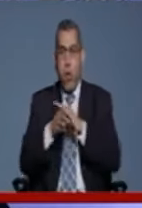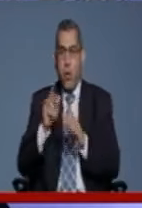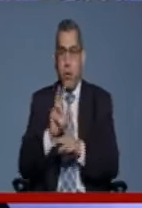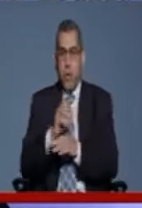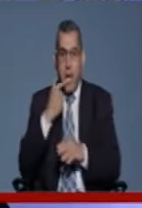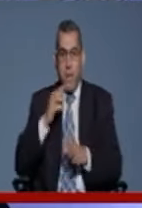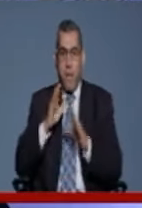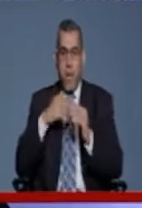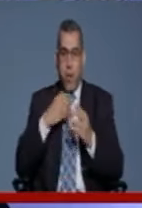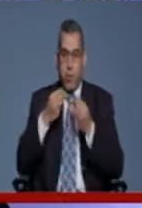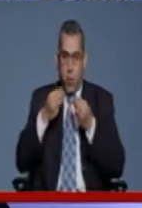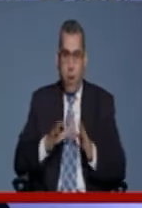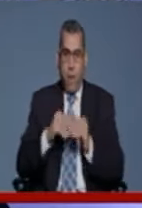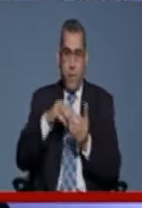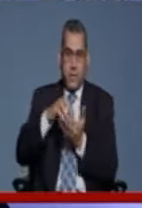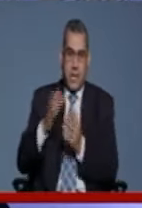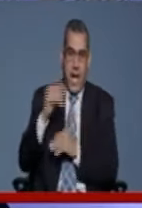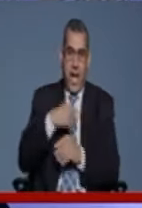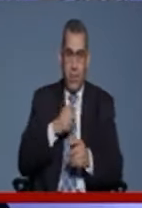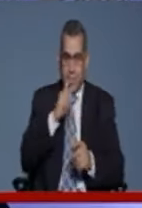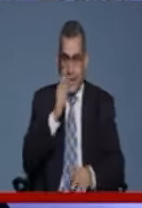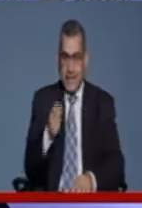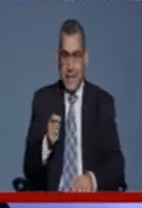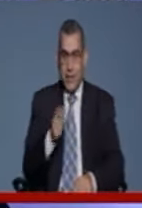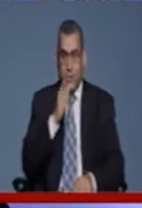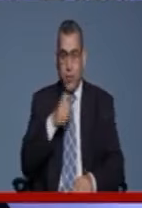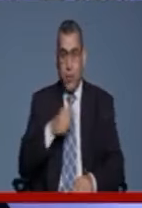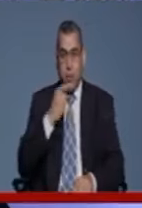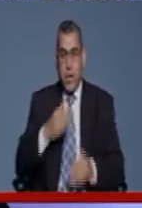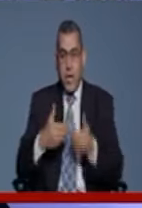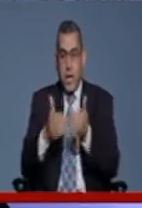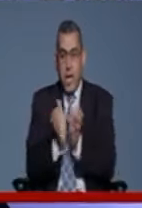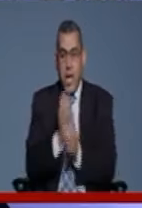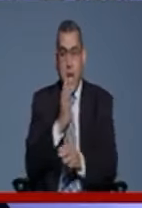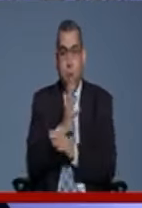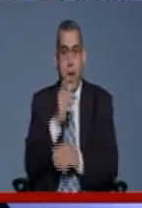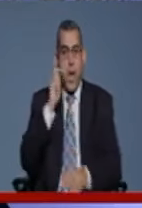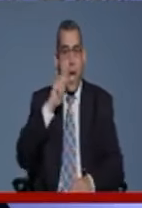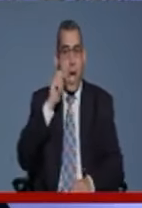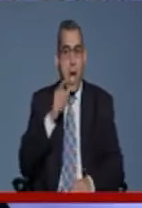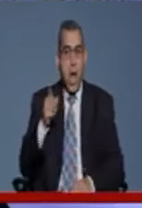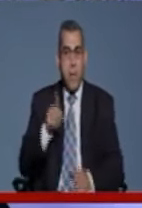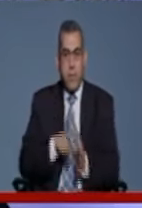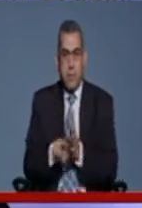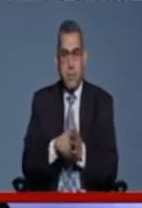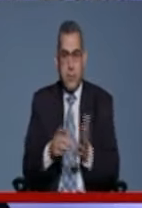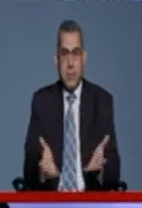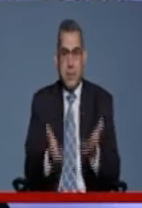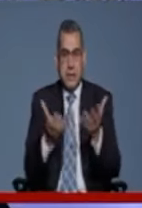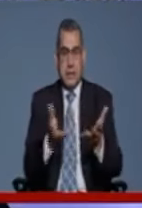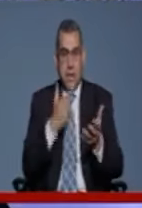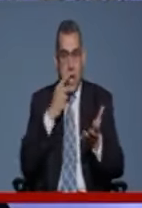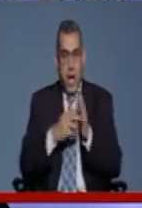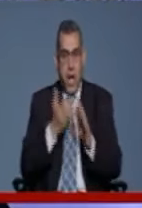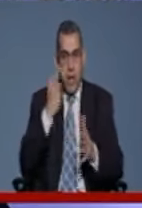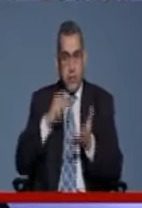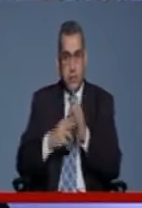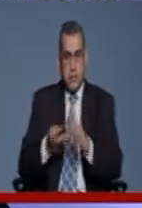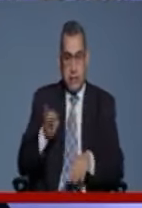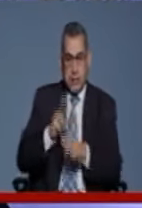بلاده. كما تسعى جماعة الإخوان الإرهابية لإحياء نشاطها عبر توظيف لجانها